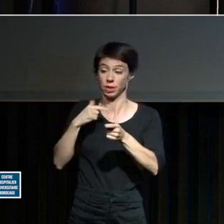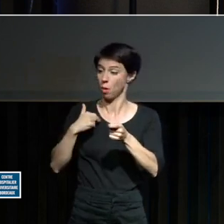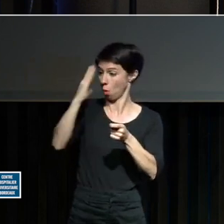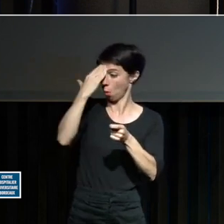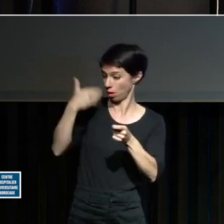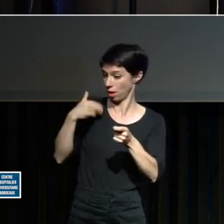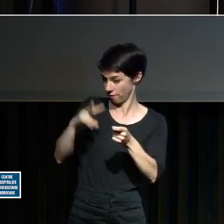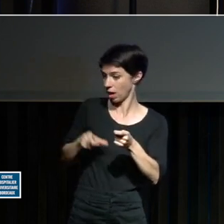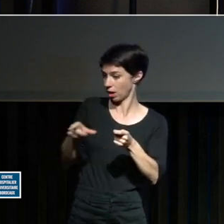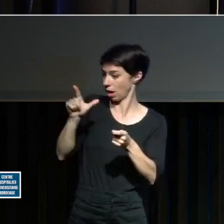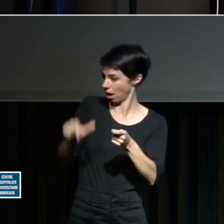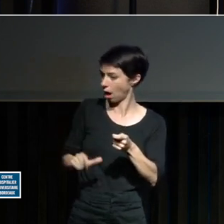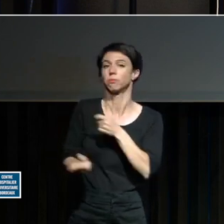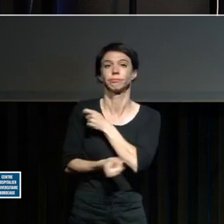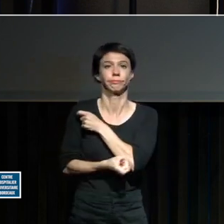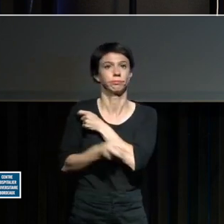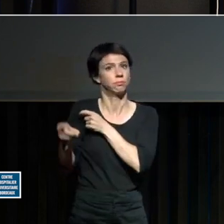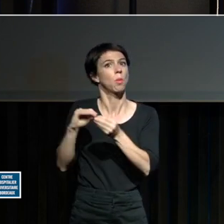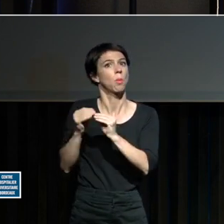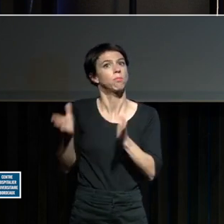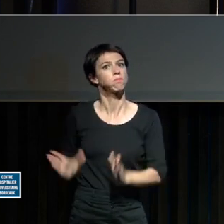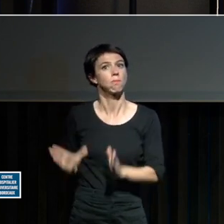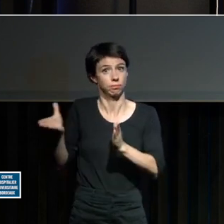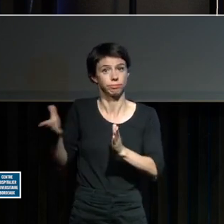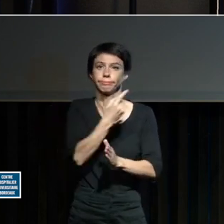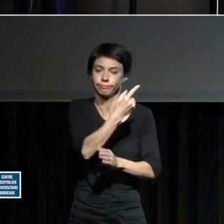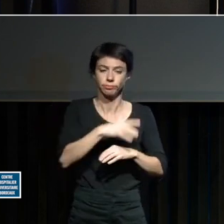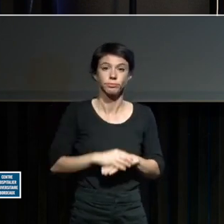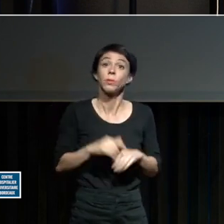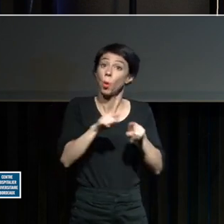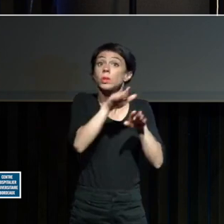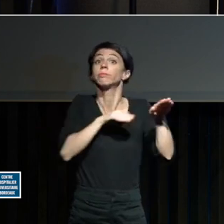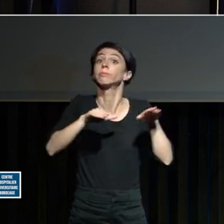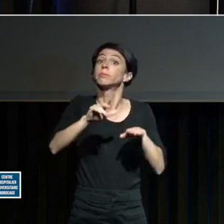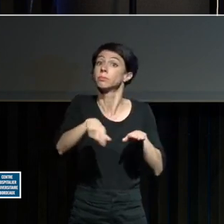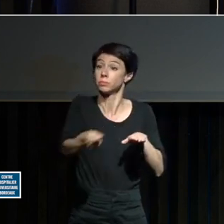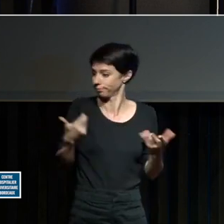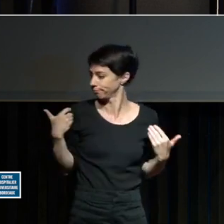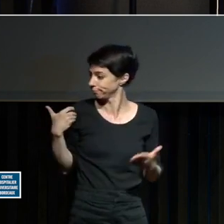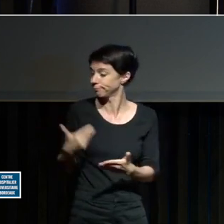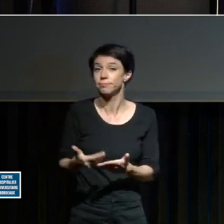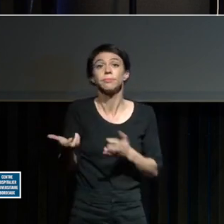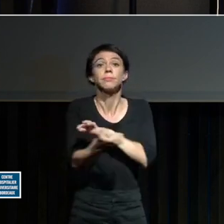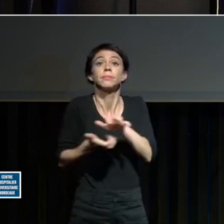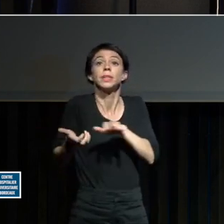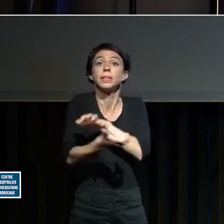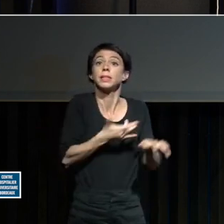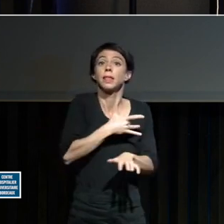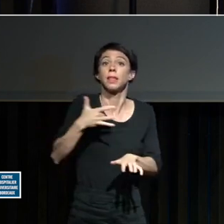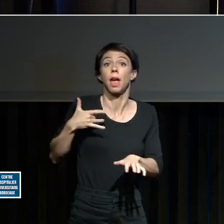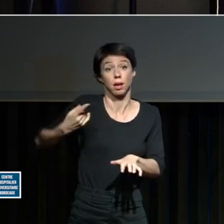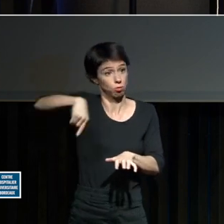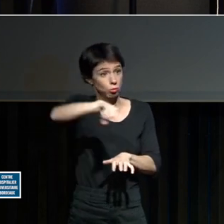entière, et également dans le contexte de la crise sanitaire que nous traversons, que nous avons traversée,